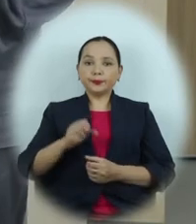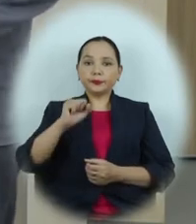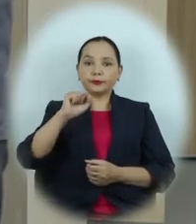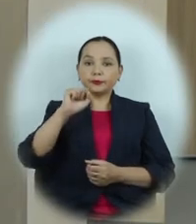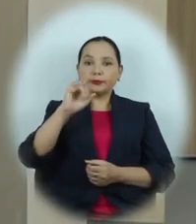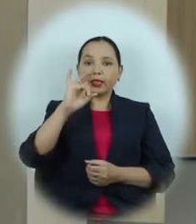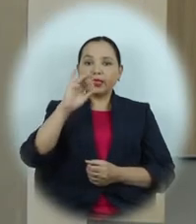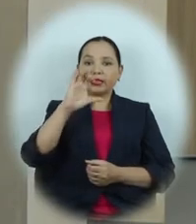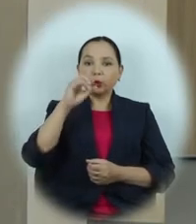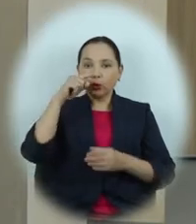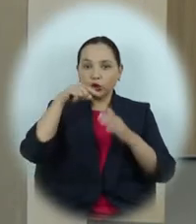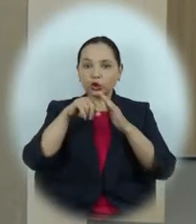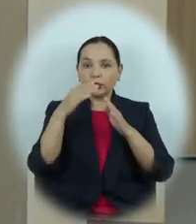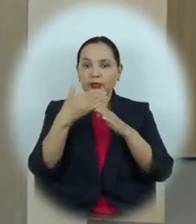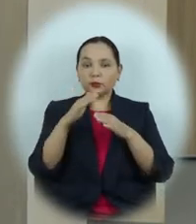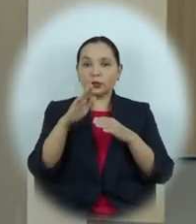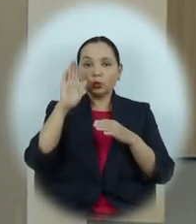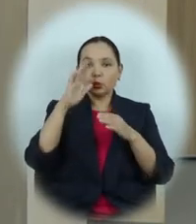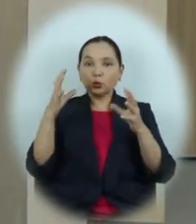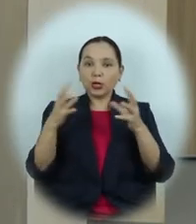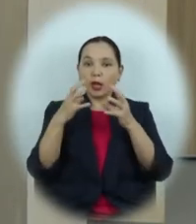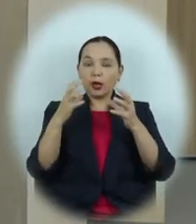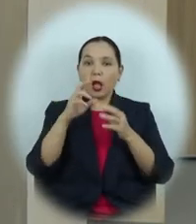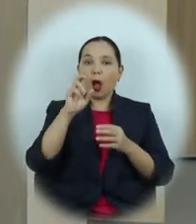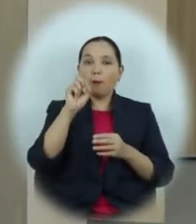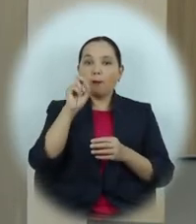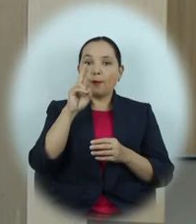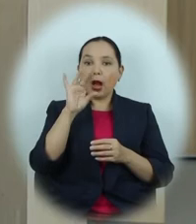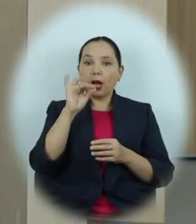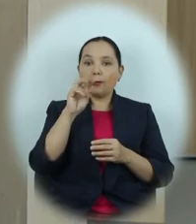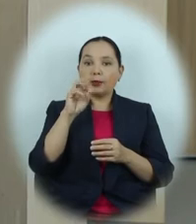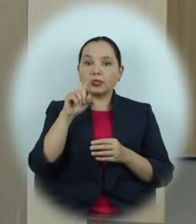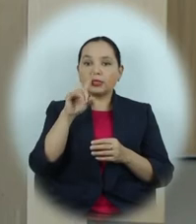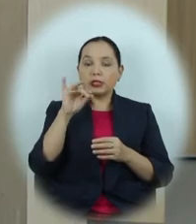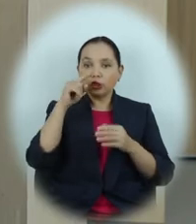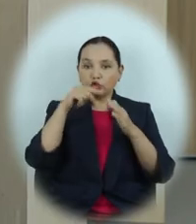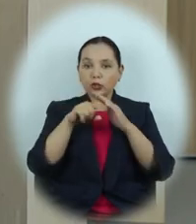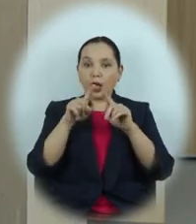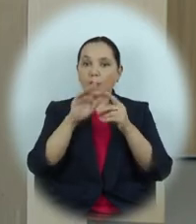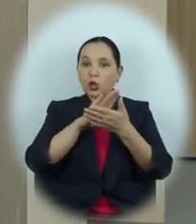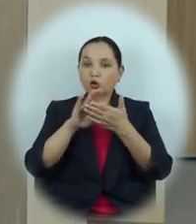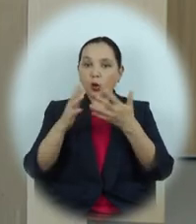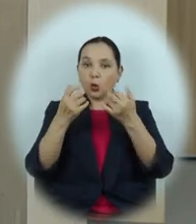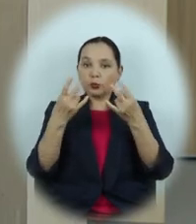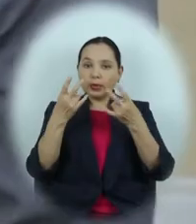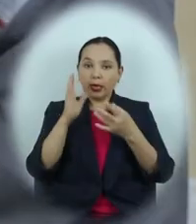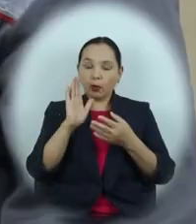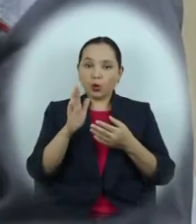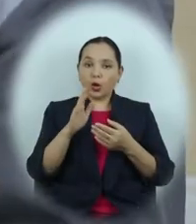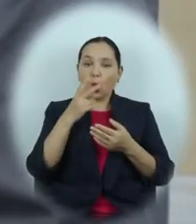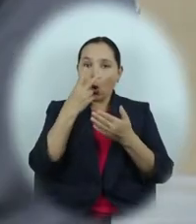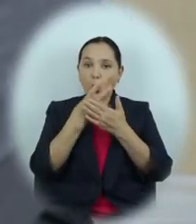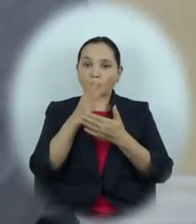Aristonimizni ichki qismini, ya'ni suv saqlaydigan bakimizni ichini ham tozalab olishimiz kerak bo'ladi.